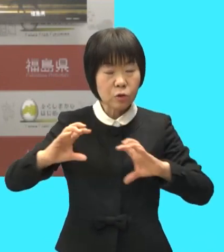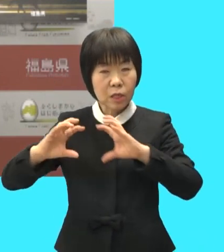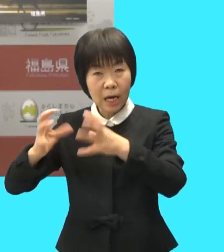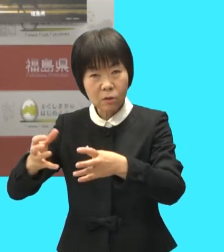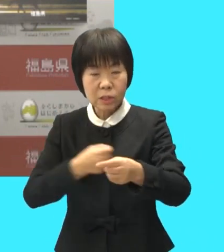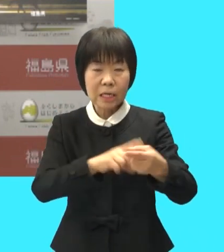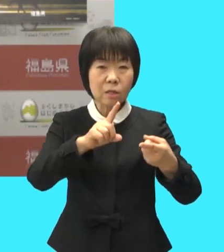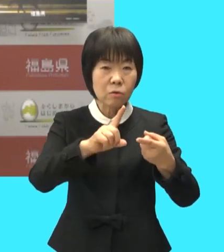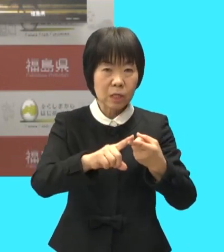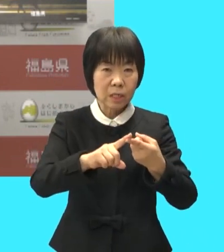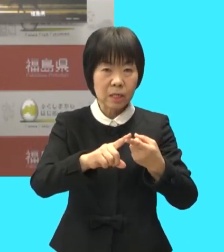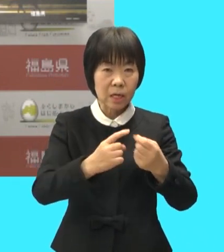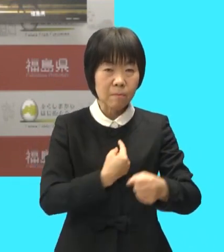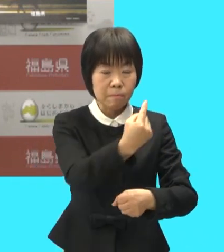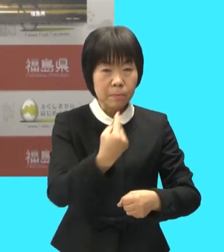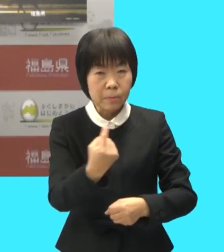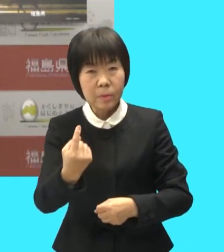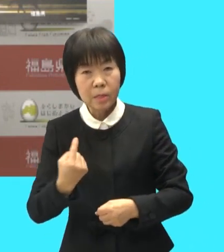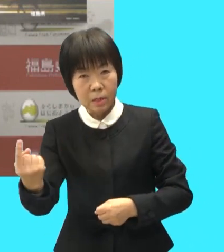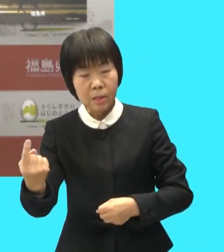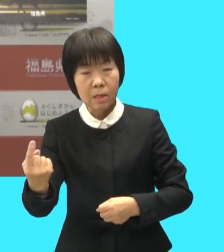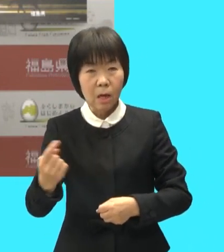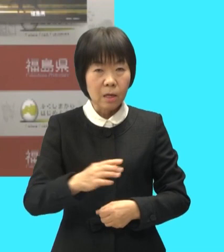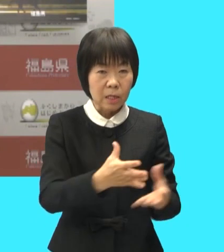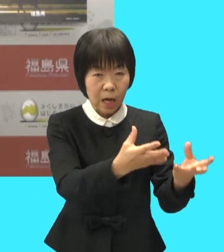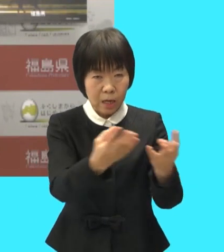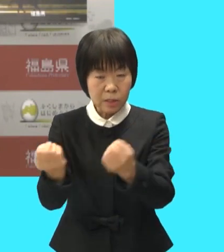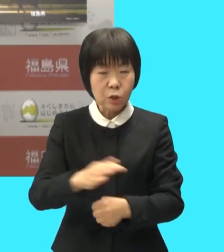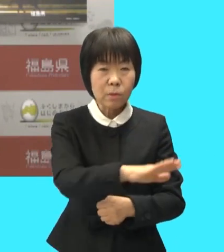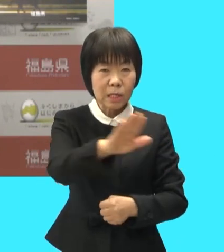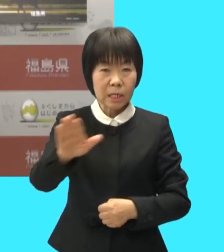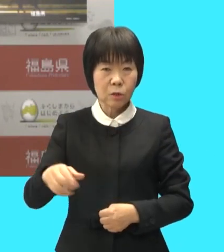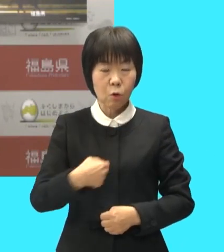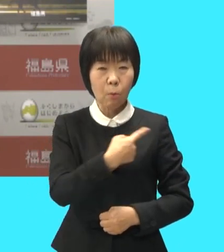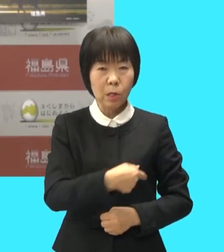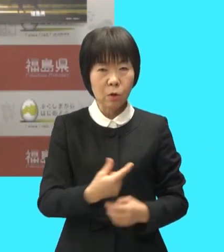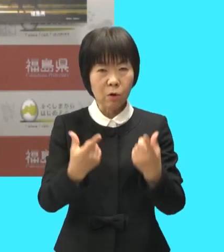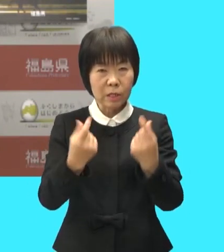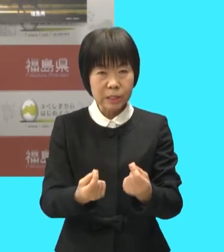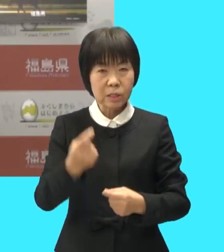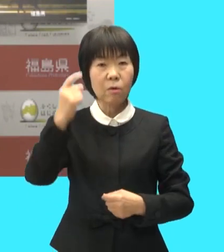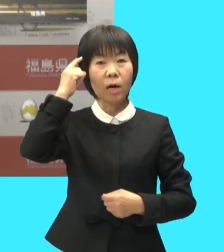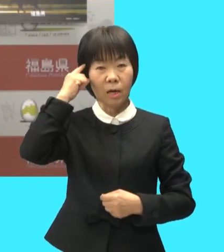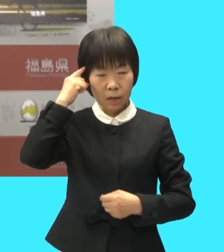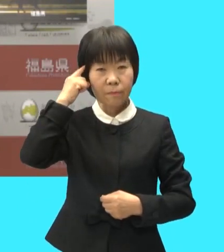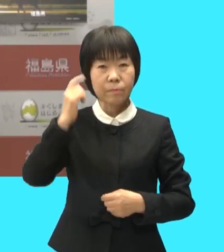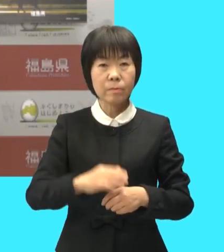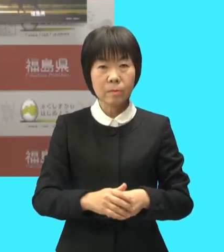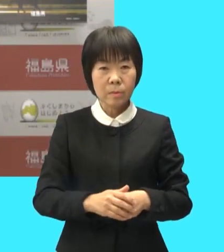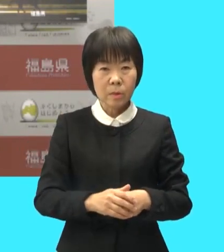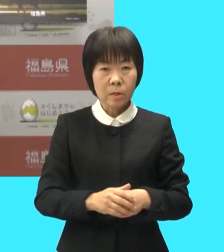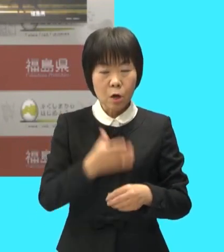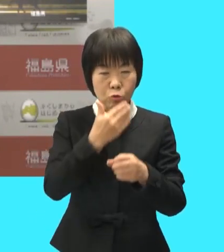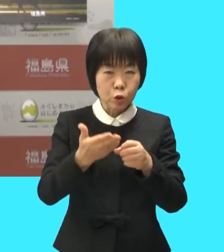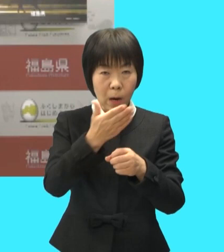に積極的に足を運び、多くの方々の思いをしっかりと受け止めながら、